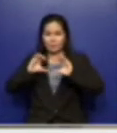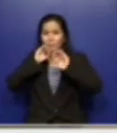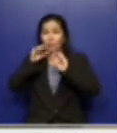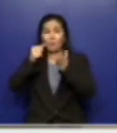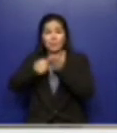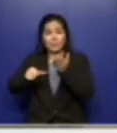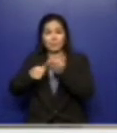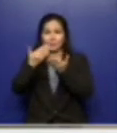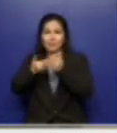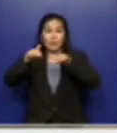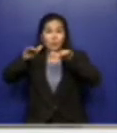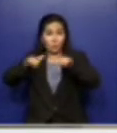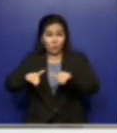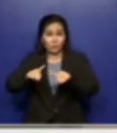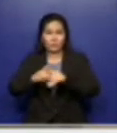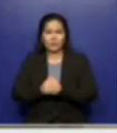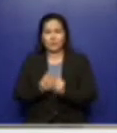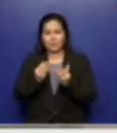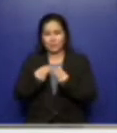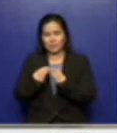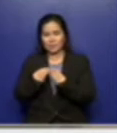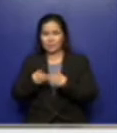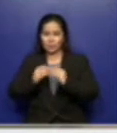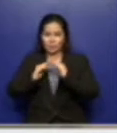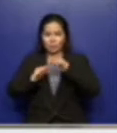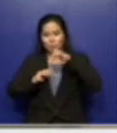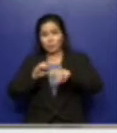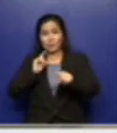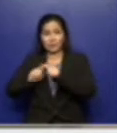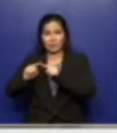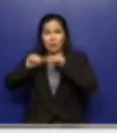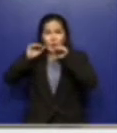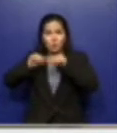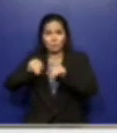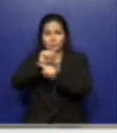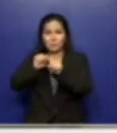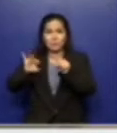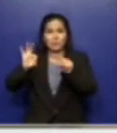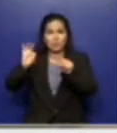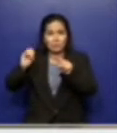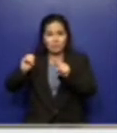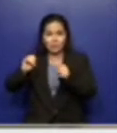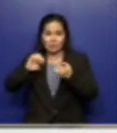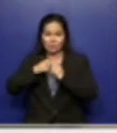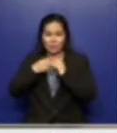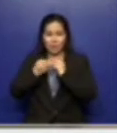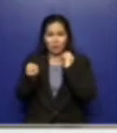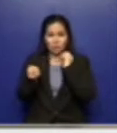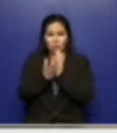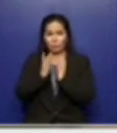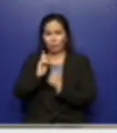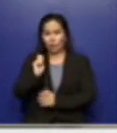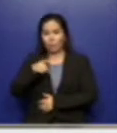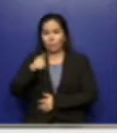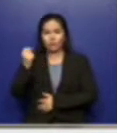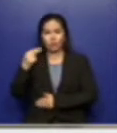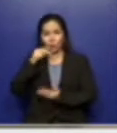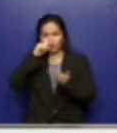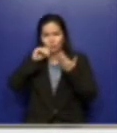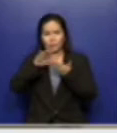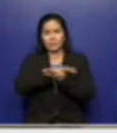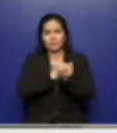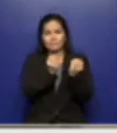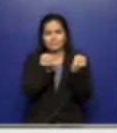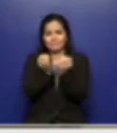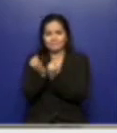าษีที่ดินและสิ่งปลูกสร้างลงร้อยละ90เป็นปัญหากับท้องถิ่นทั่วประเทศนะครับฉะ